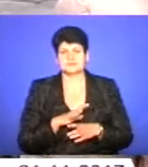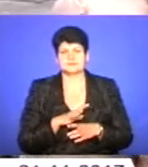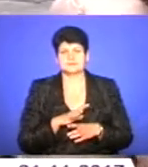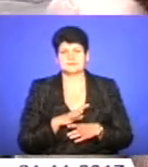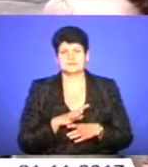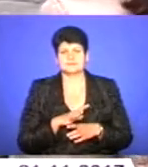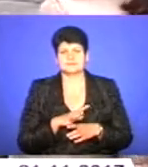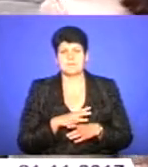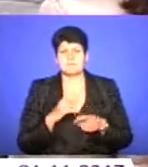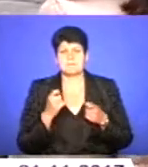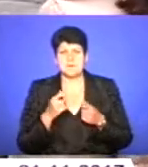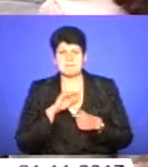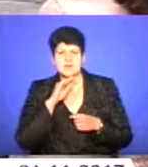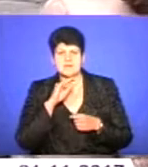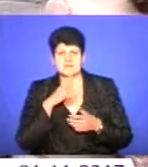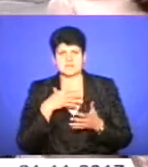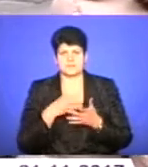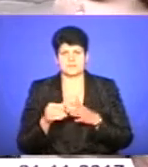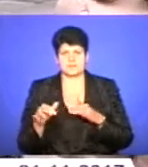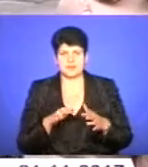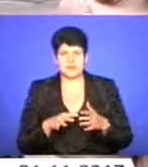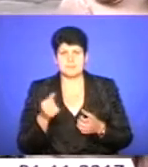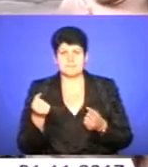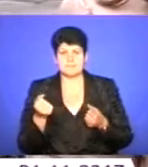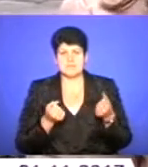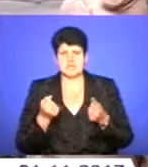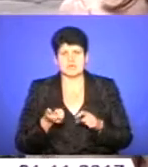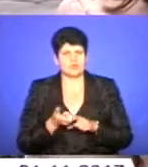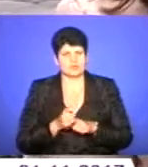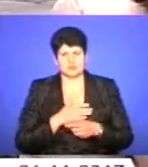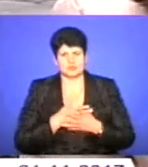ну, таких очень мало. Профессионал своего дела. Машину очень любил,